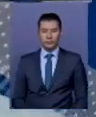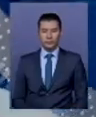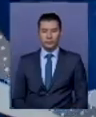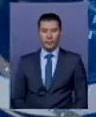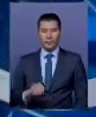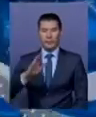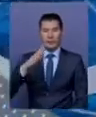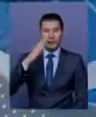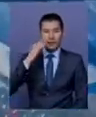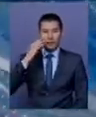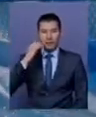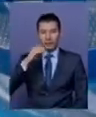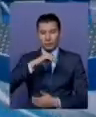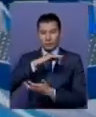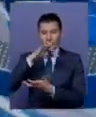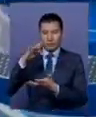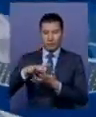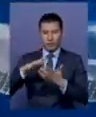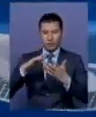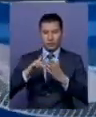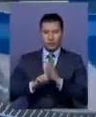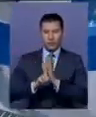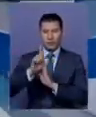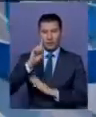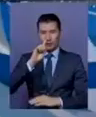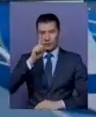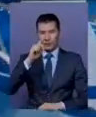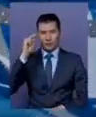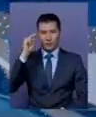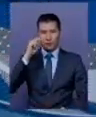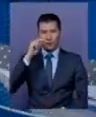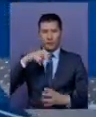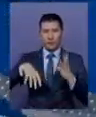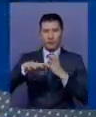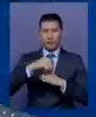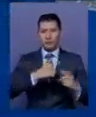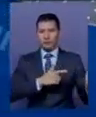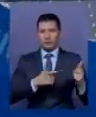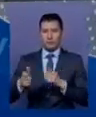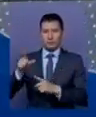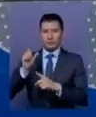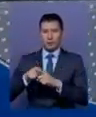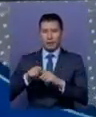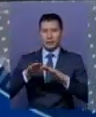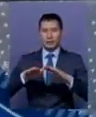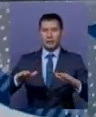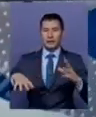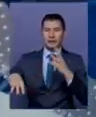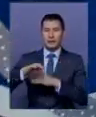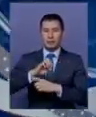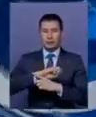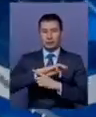Ал алматылық мектептер жаңа оқу жылына сақадай сай дайын. Және оқушылардың барлығы 100% оқулықпен